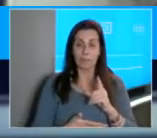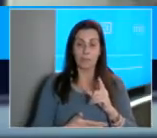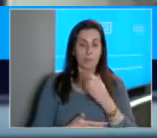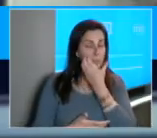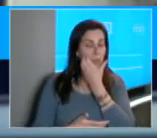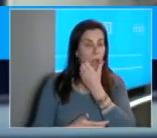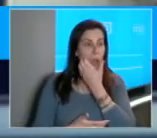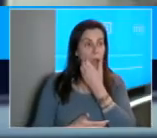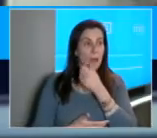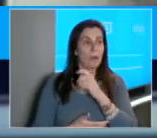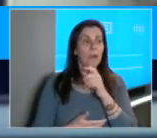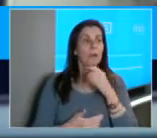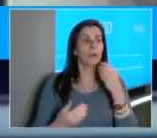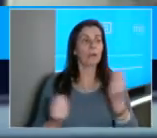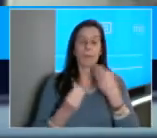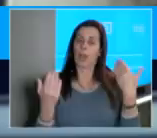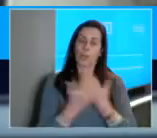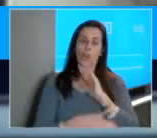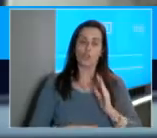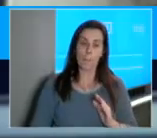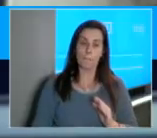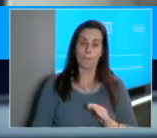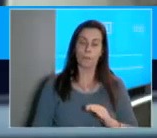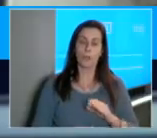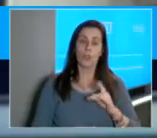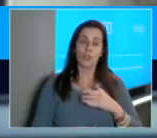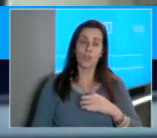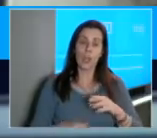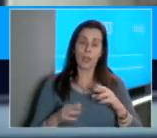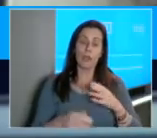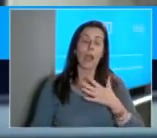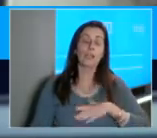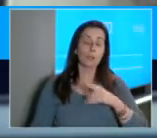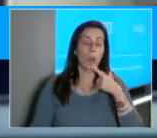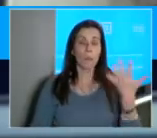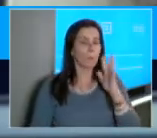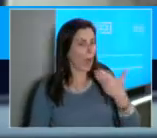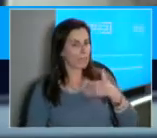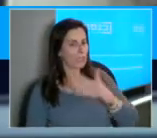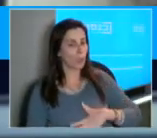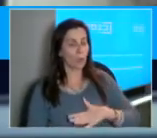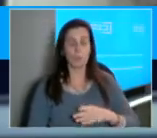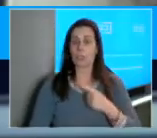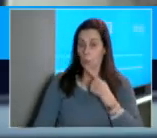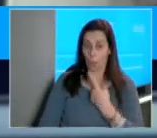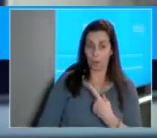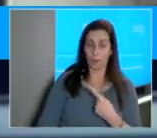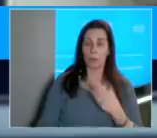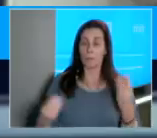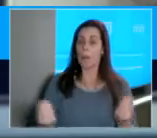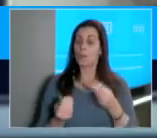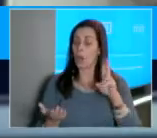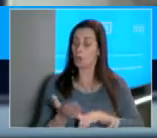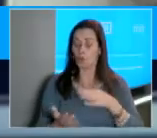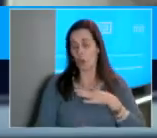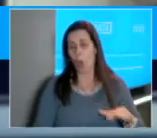הדיפלומטי, עולם מושגים חדש, שהתפללנו וכיווינו לו שנים. הוא אומר משהו על